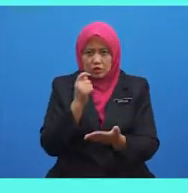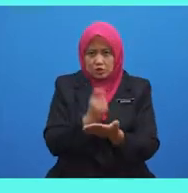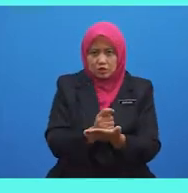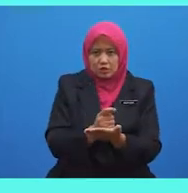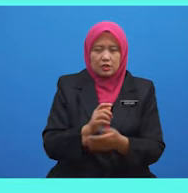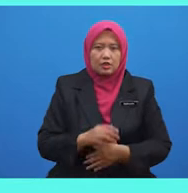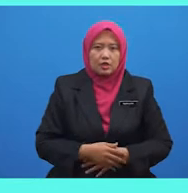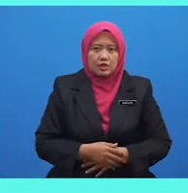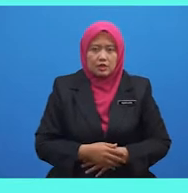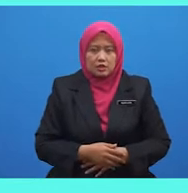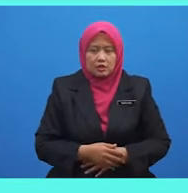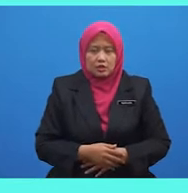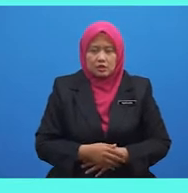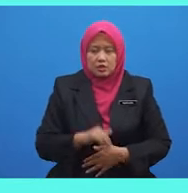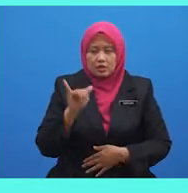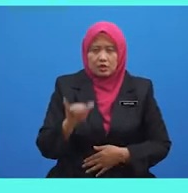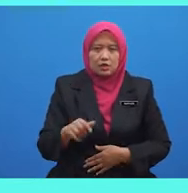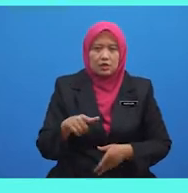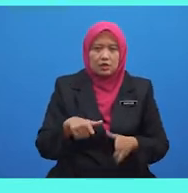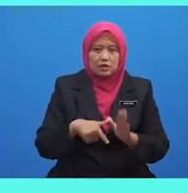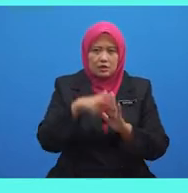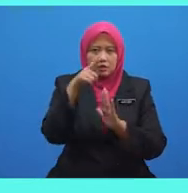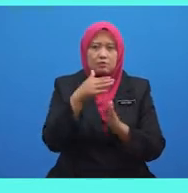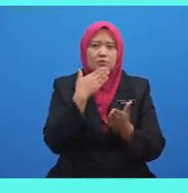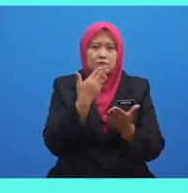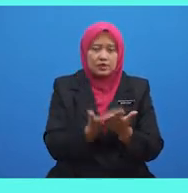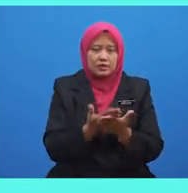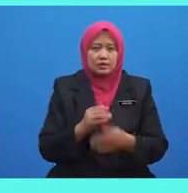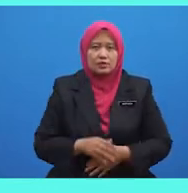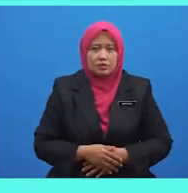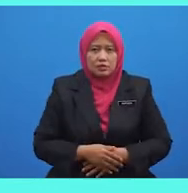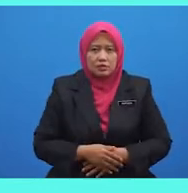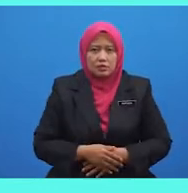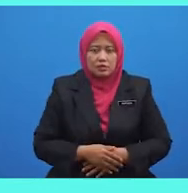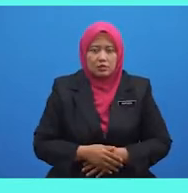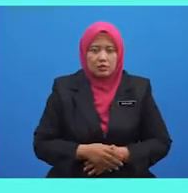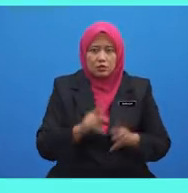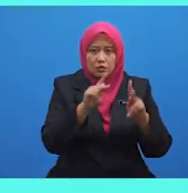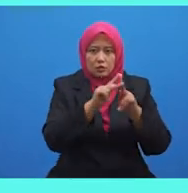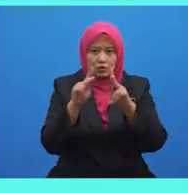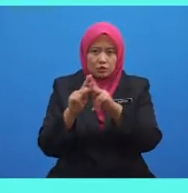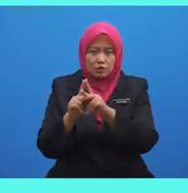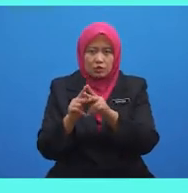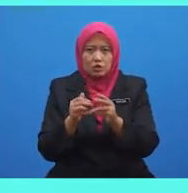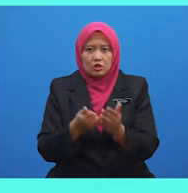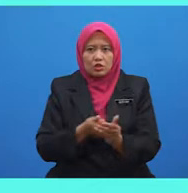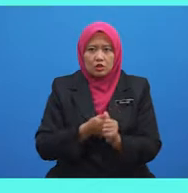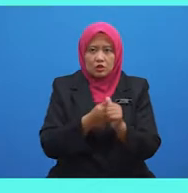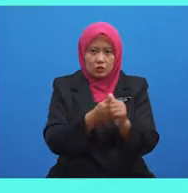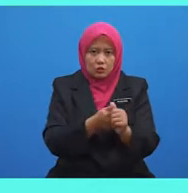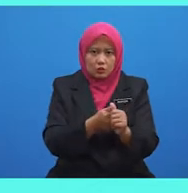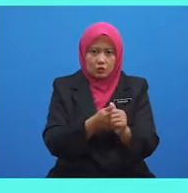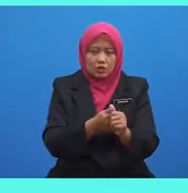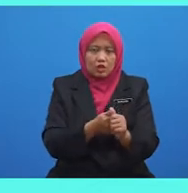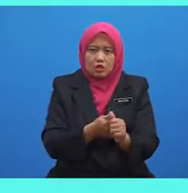mengikut lokasi pusat pemerintahan dan mempunyai bentuk serta ciri yang tersendiri. Contohnya,